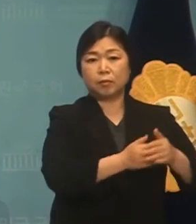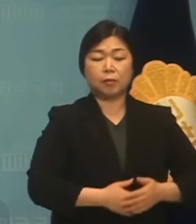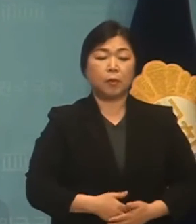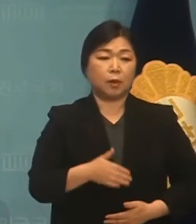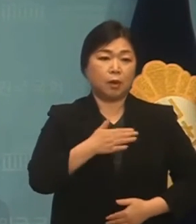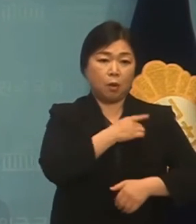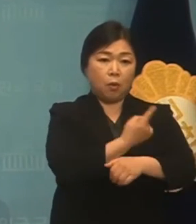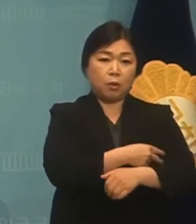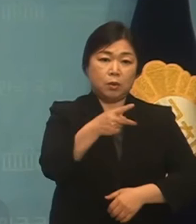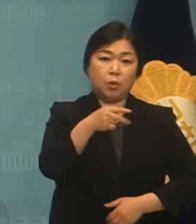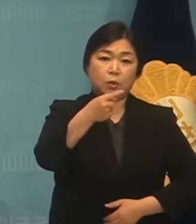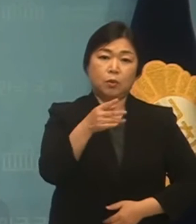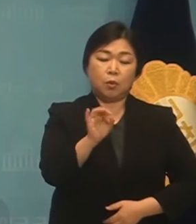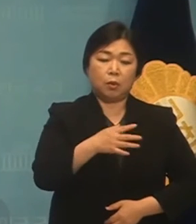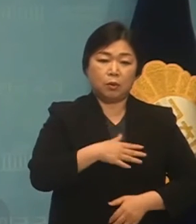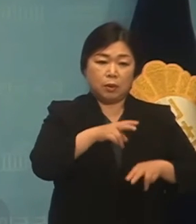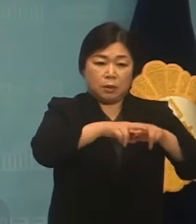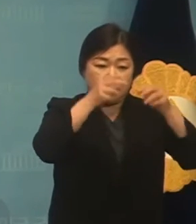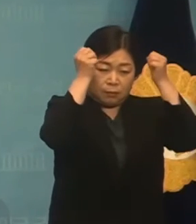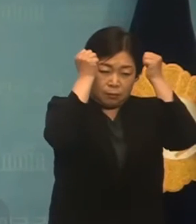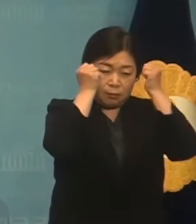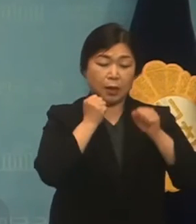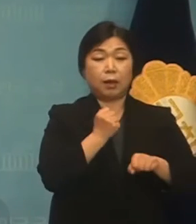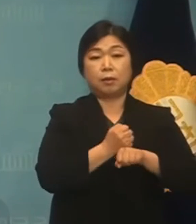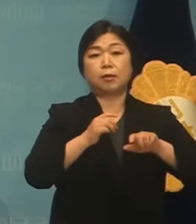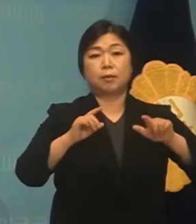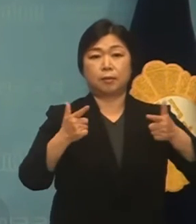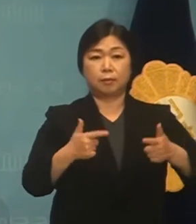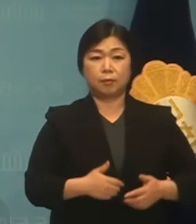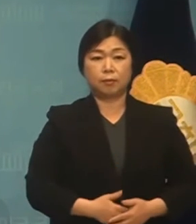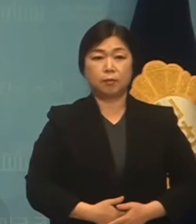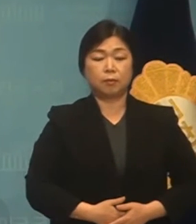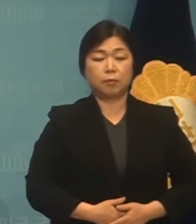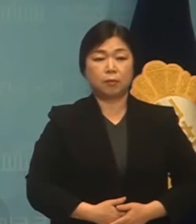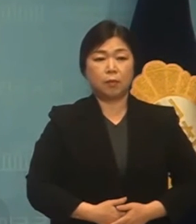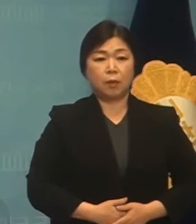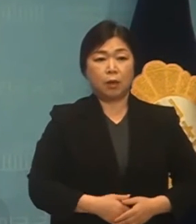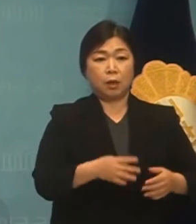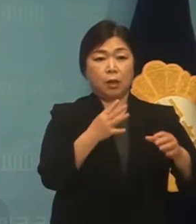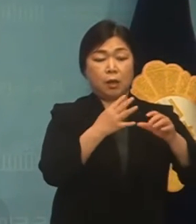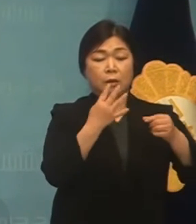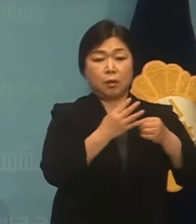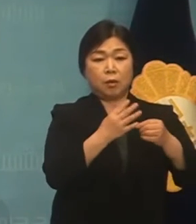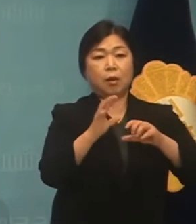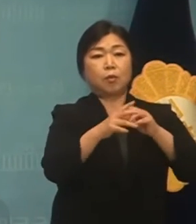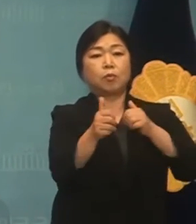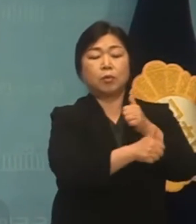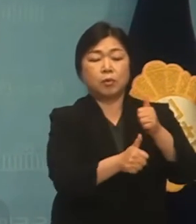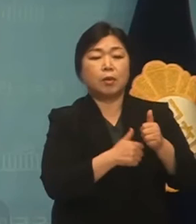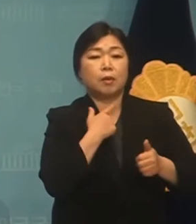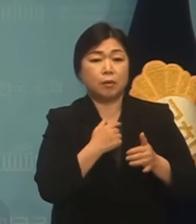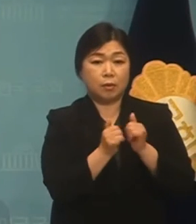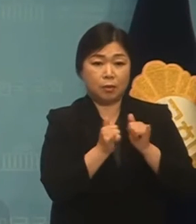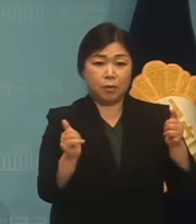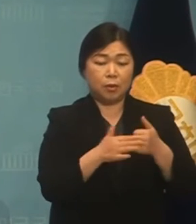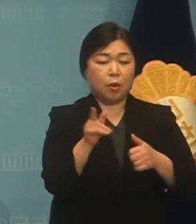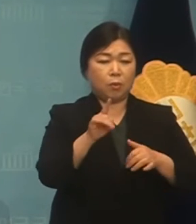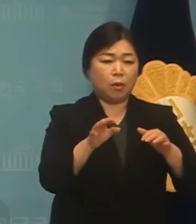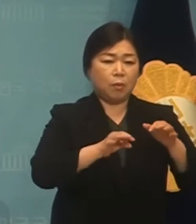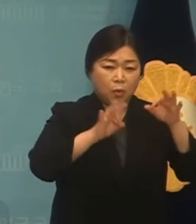저 원성동은 자리에 연연하지 않습니다. 사선을 하며 역대 지도부는 어려운 현안이 발생할 때마다